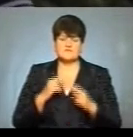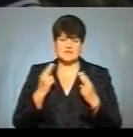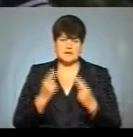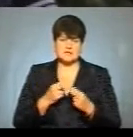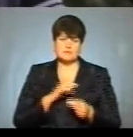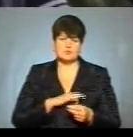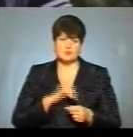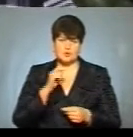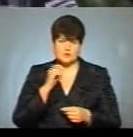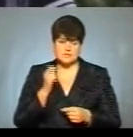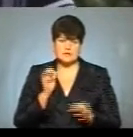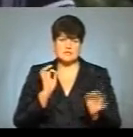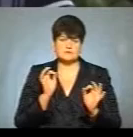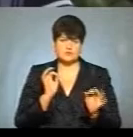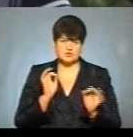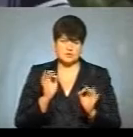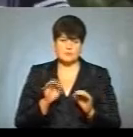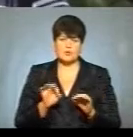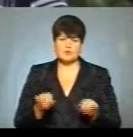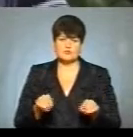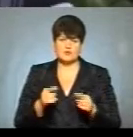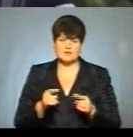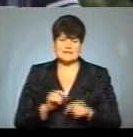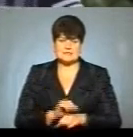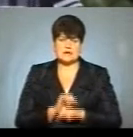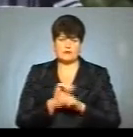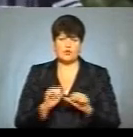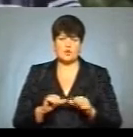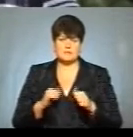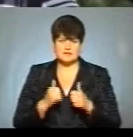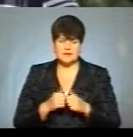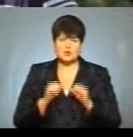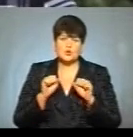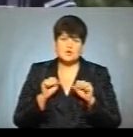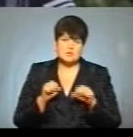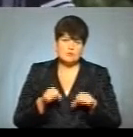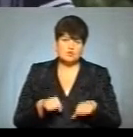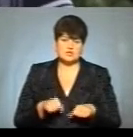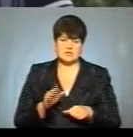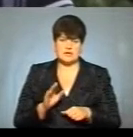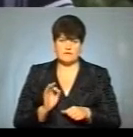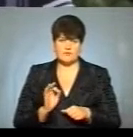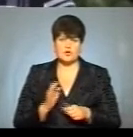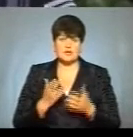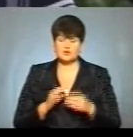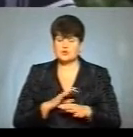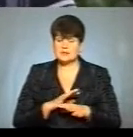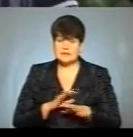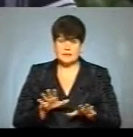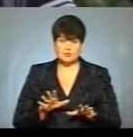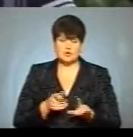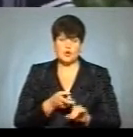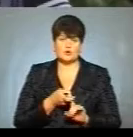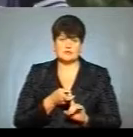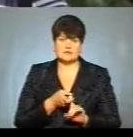України. Більше того, прозвучало про створення страйкового комітету. І, можливо, якщо не буде